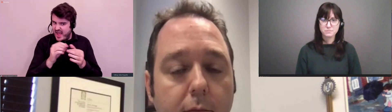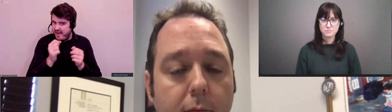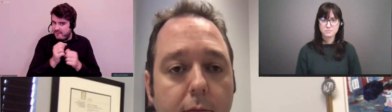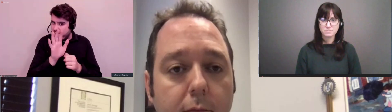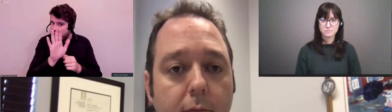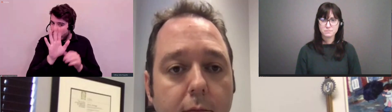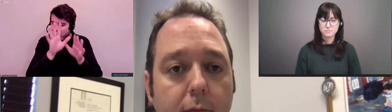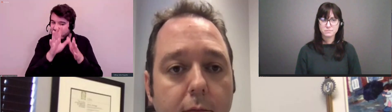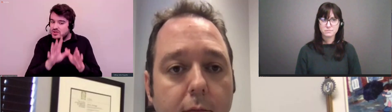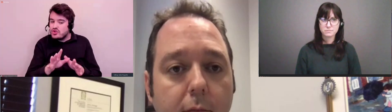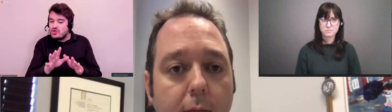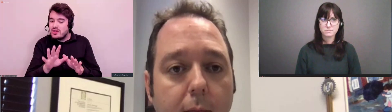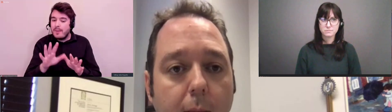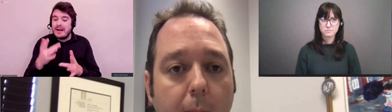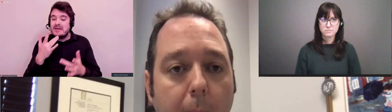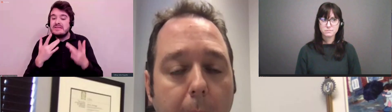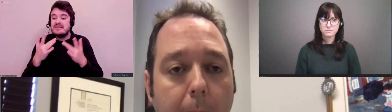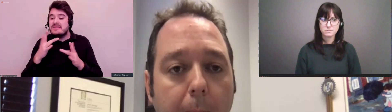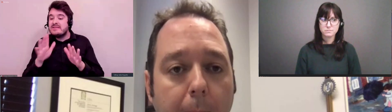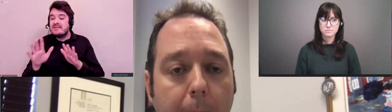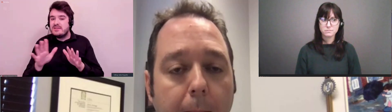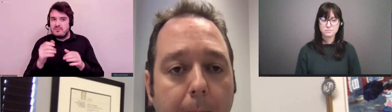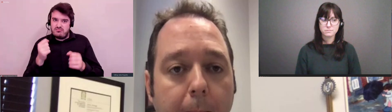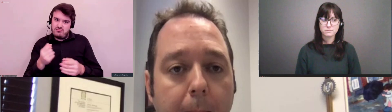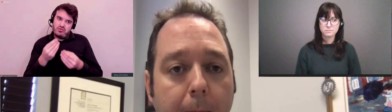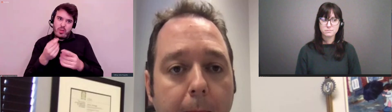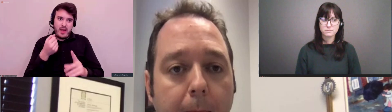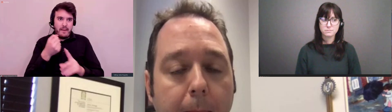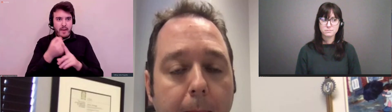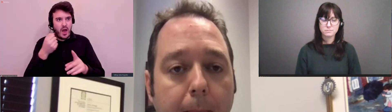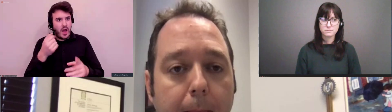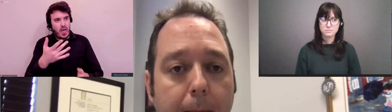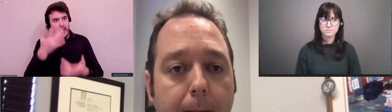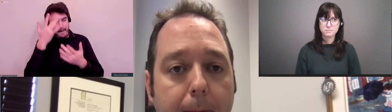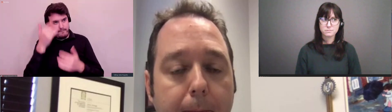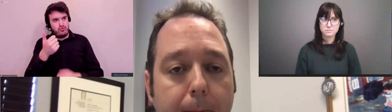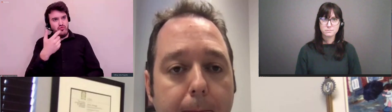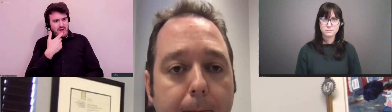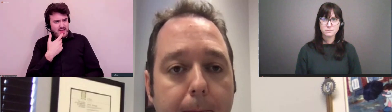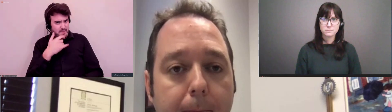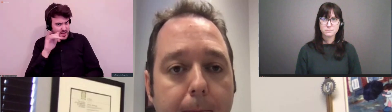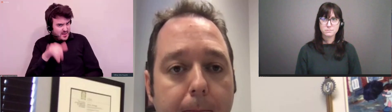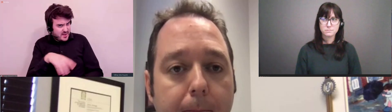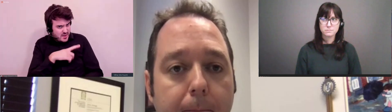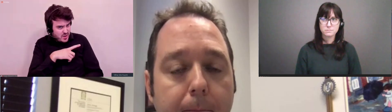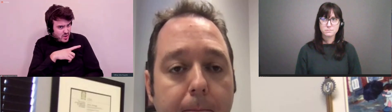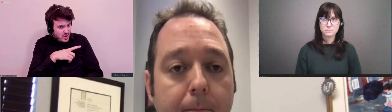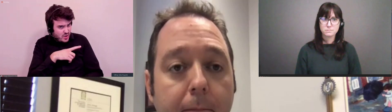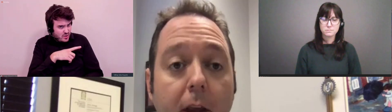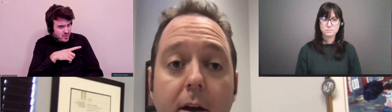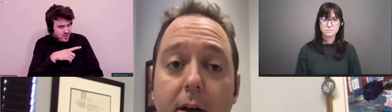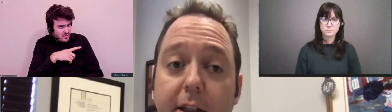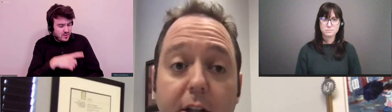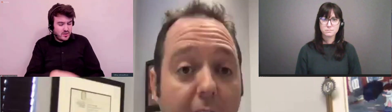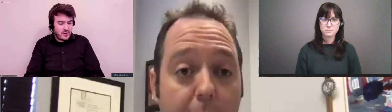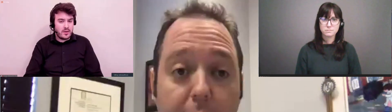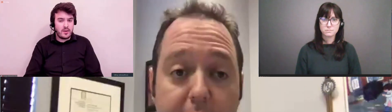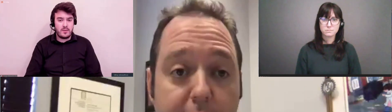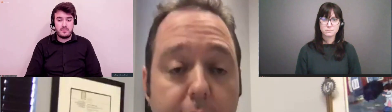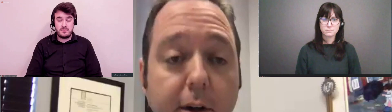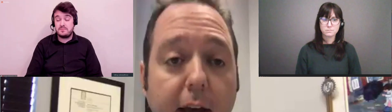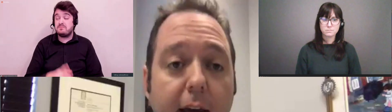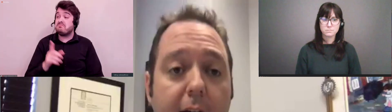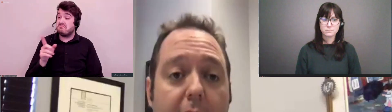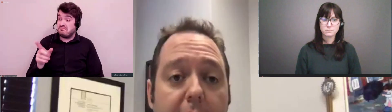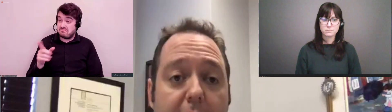le fait qu'on essaie de ne pas porter de masque à toute occasion finalement? C'est une très bonne